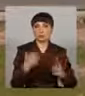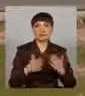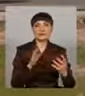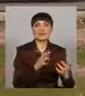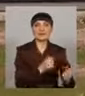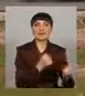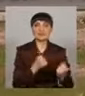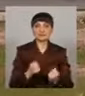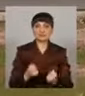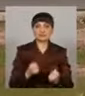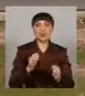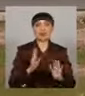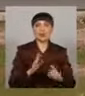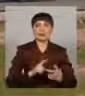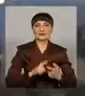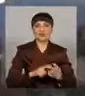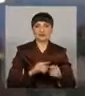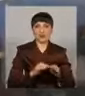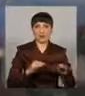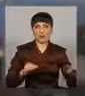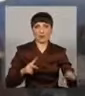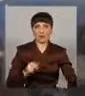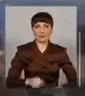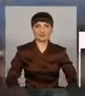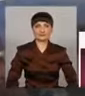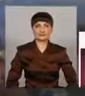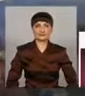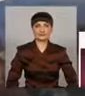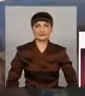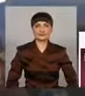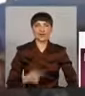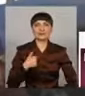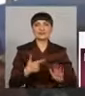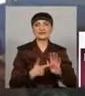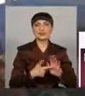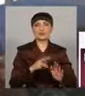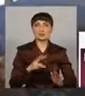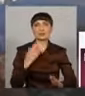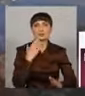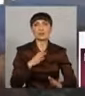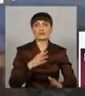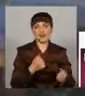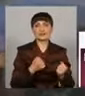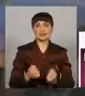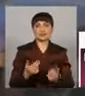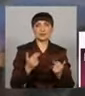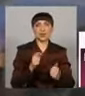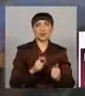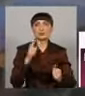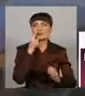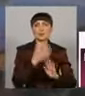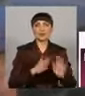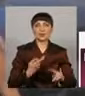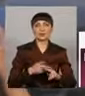автобусы и задерживаются, то только из-за заторов. Мы едем примерно 7 минут. Да, бывает, задерживаемся. Люди не понимают, что